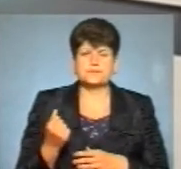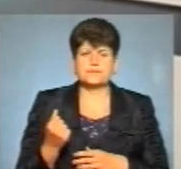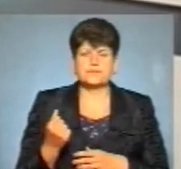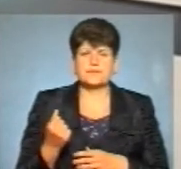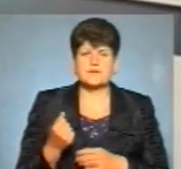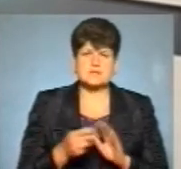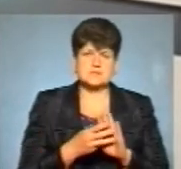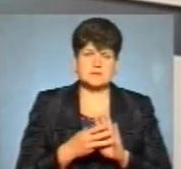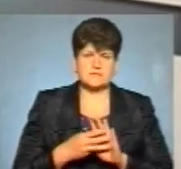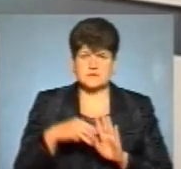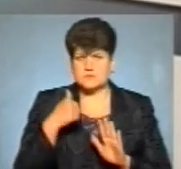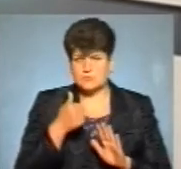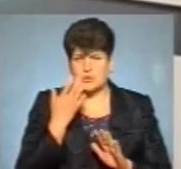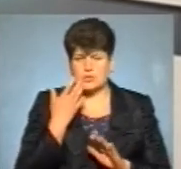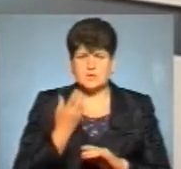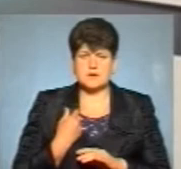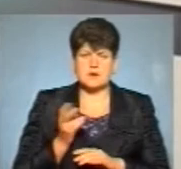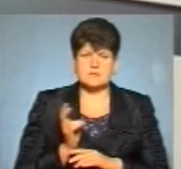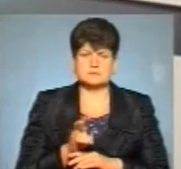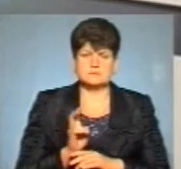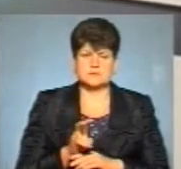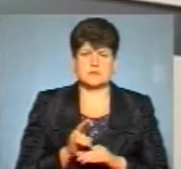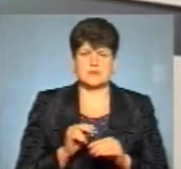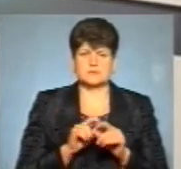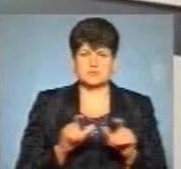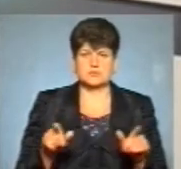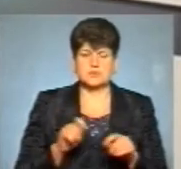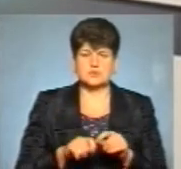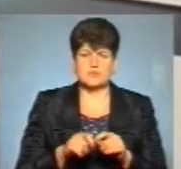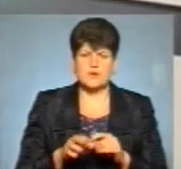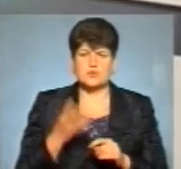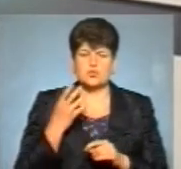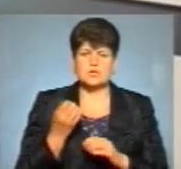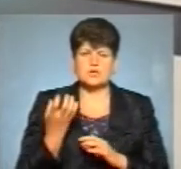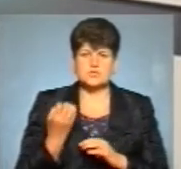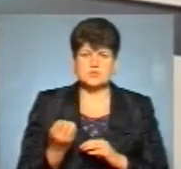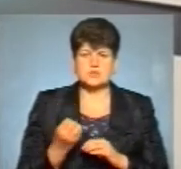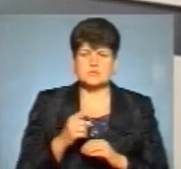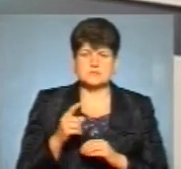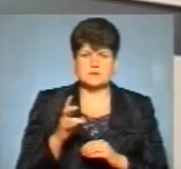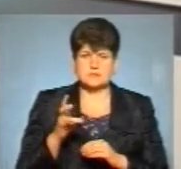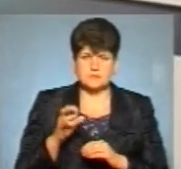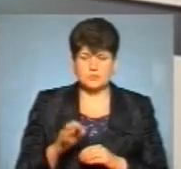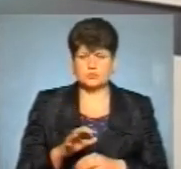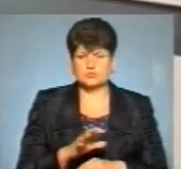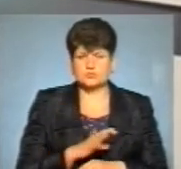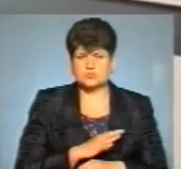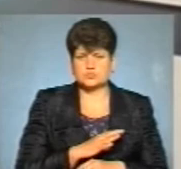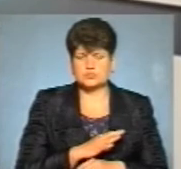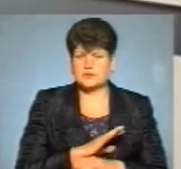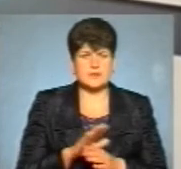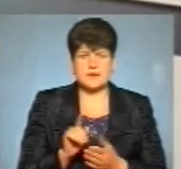За 8 років, коли я ходила на пункти тестування, коли ще зовнішнє незалежне оцінювання було